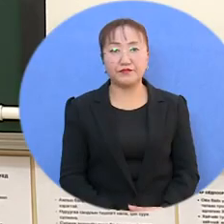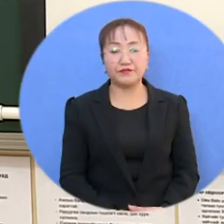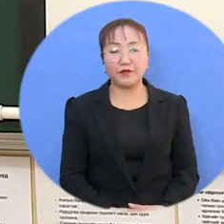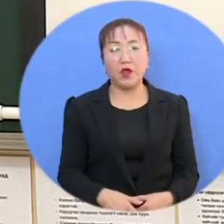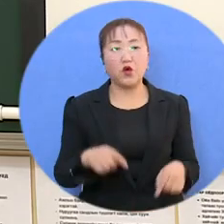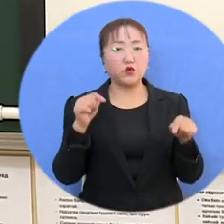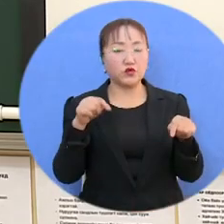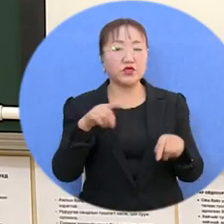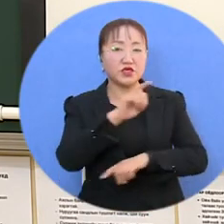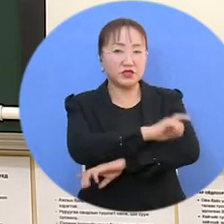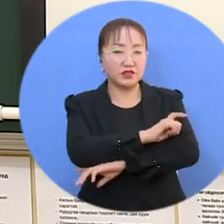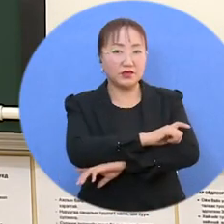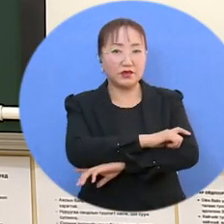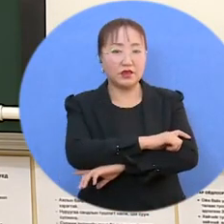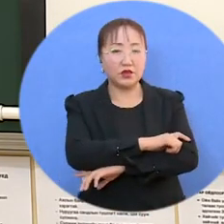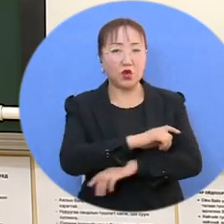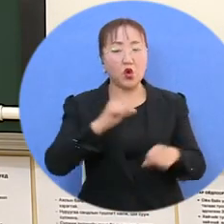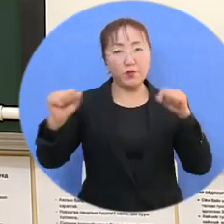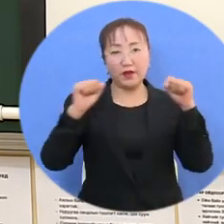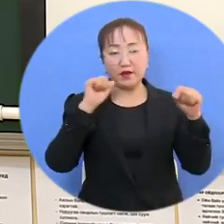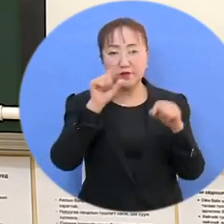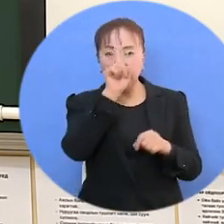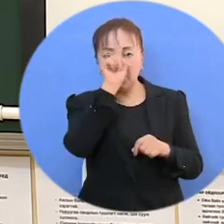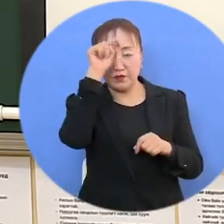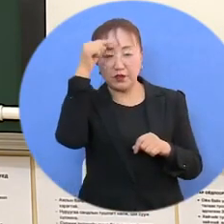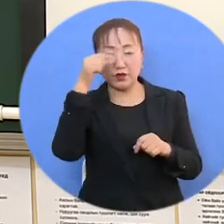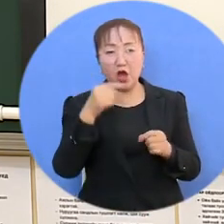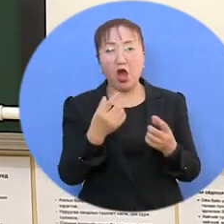За хүүхдүүдээ өнөөдрийн хичээлээр хөдөлгөөний эрүүл мэндийн